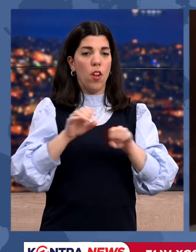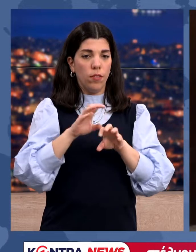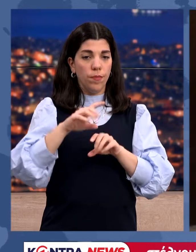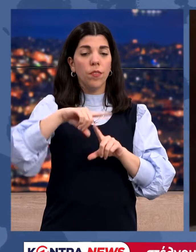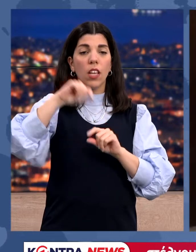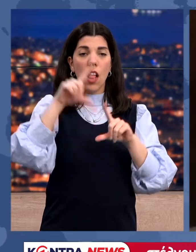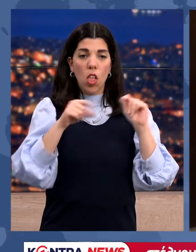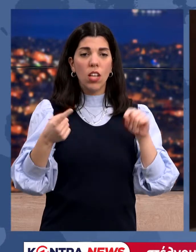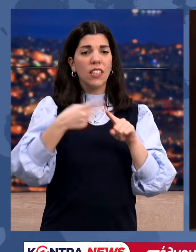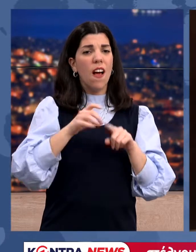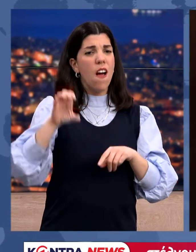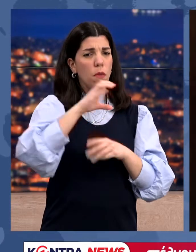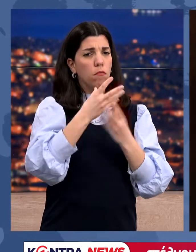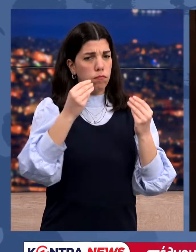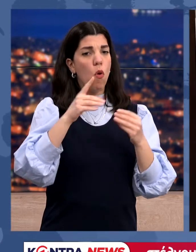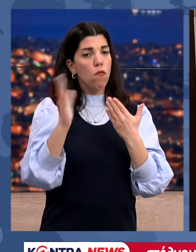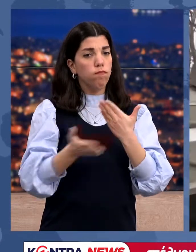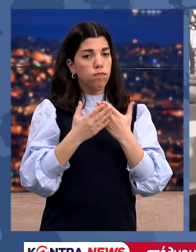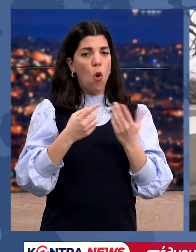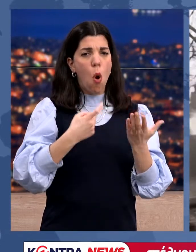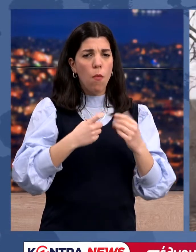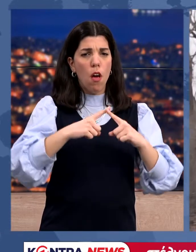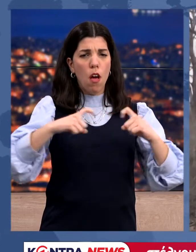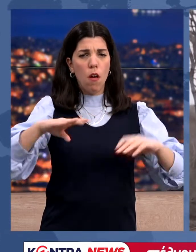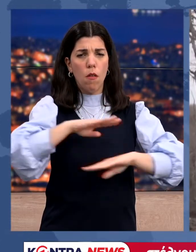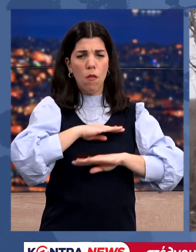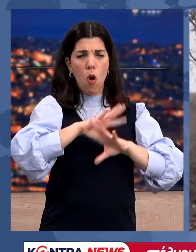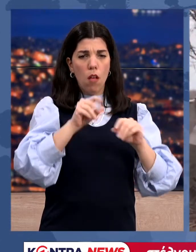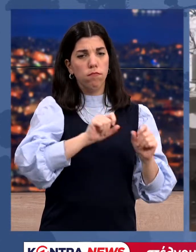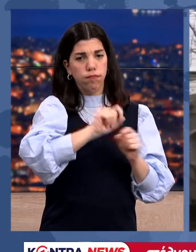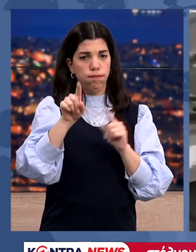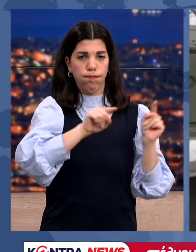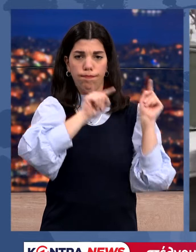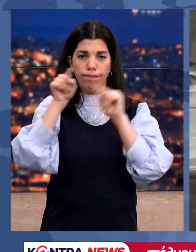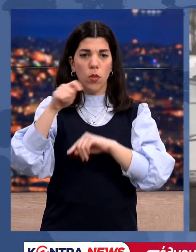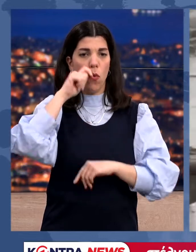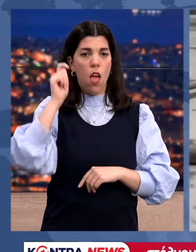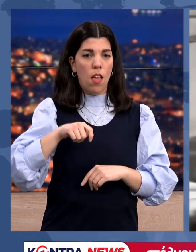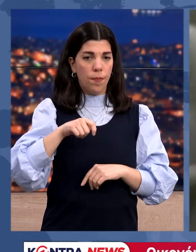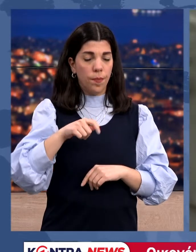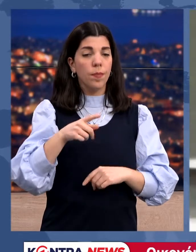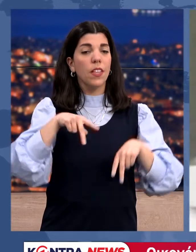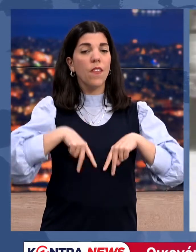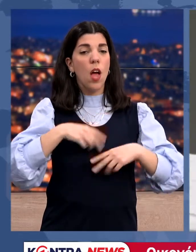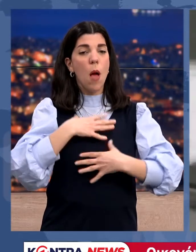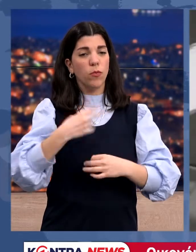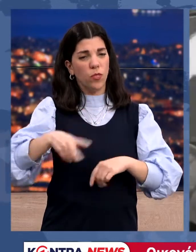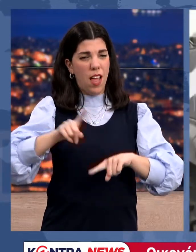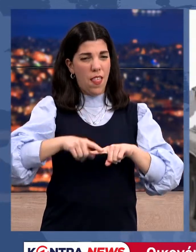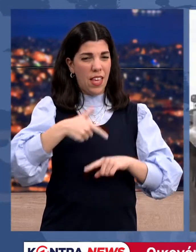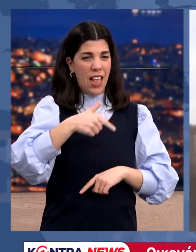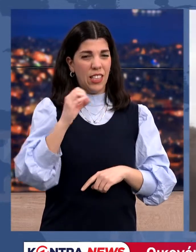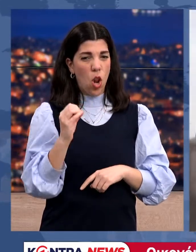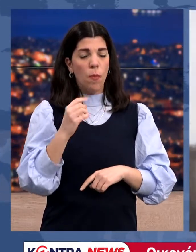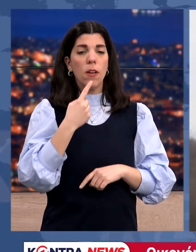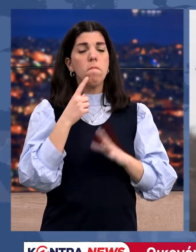η ευρώπη στέλνουν όπλα και πολεμικά αεροσκάφη στην ουκρανία την ίδια ώρα ο κυβερνητικός εκπρόσωπος γιάννης οικονόμου δεν απέκλεισε το